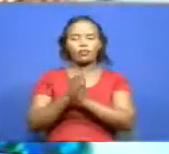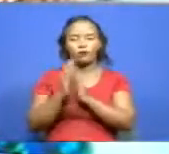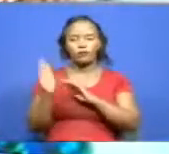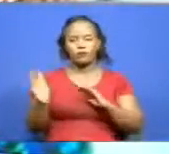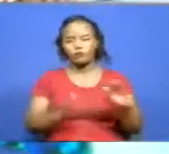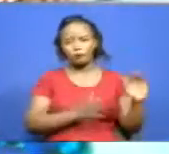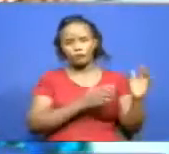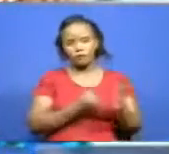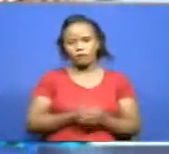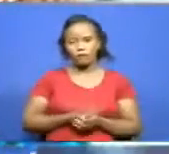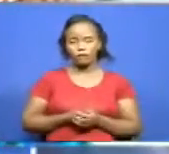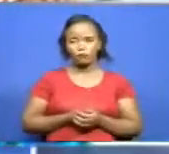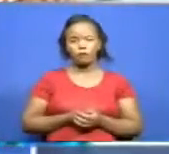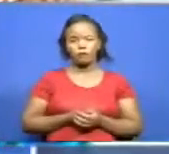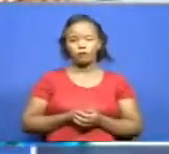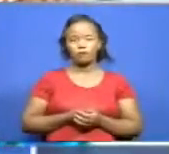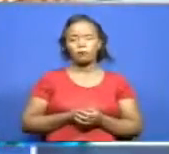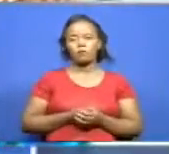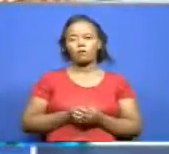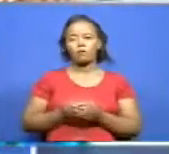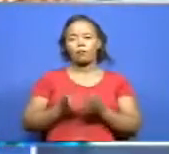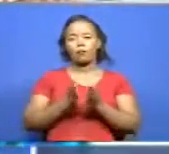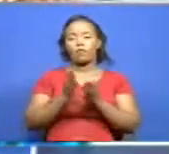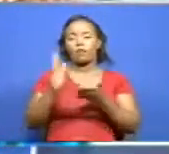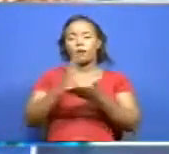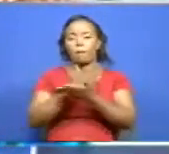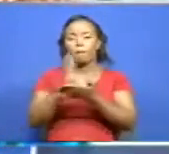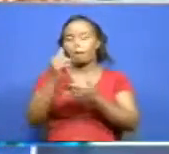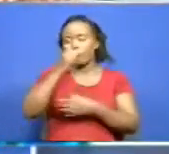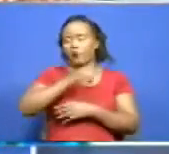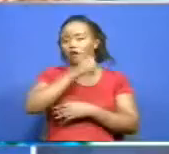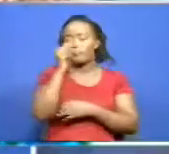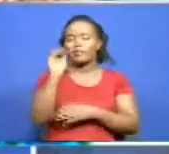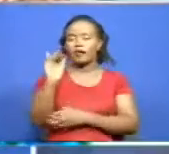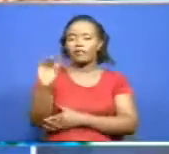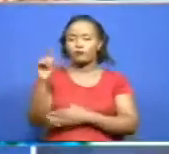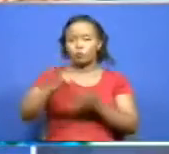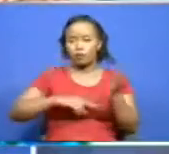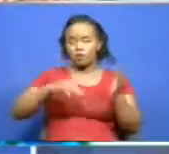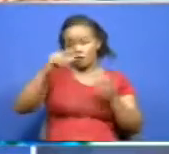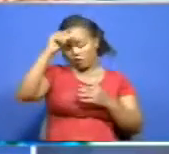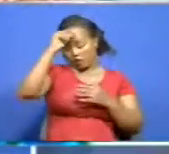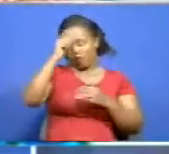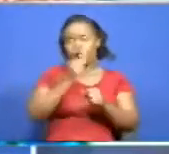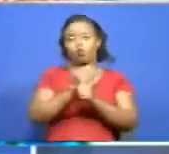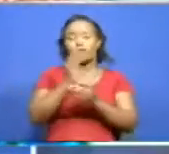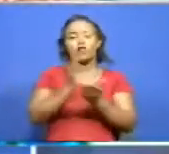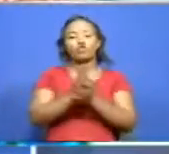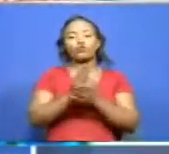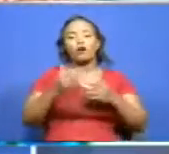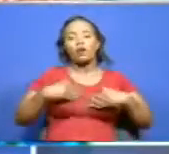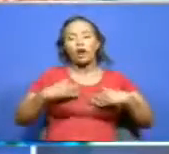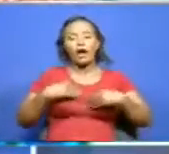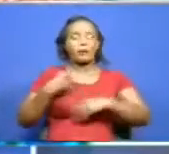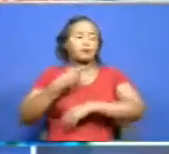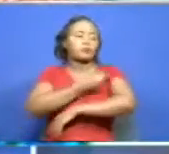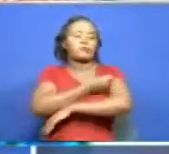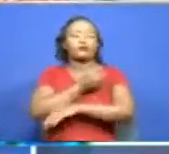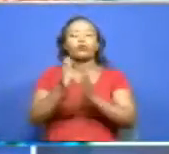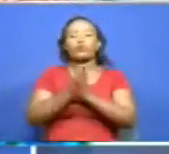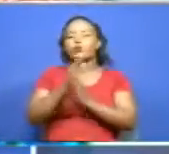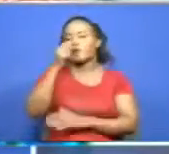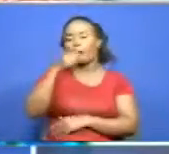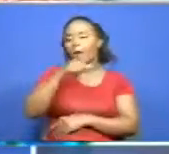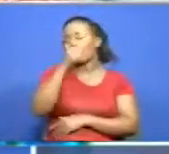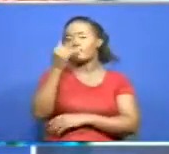Shirikisho la sekta ya binafsi linaitaka serikali kuidhinisha uagizaji wa chanjo ya COVID-19 na kampuni za kibinafsi